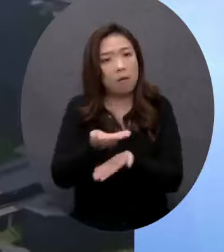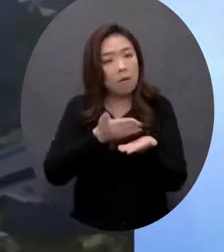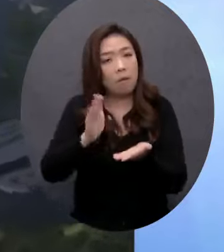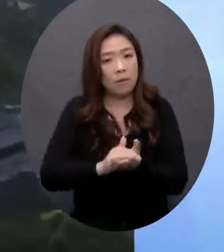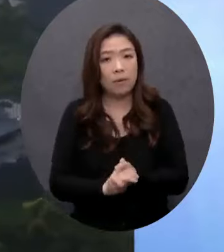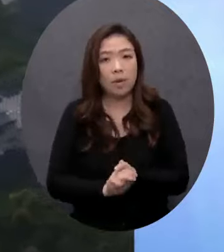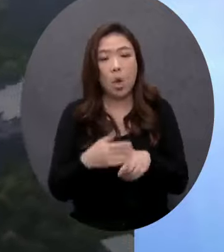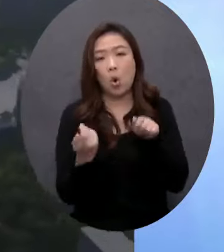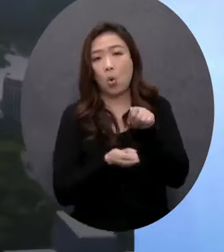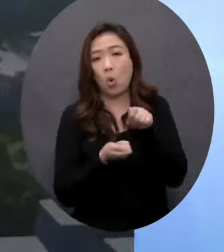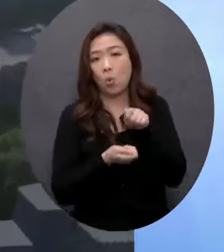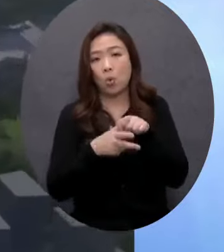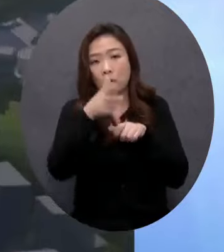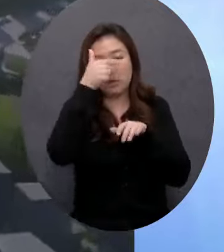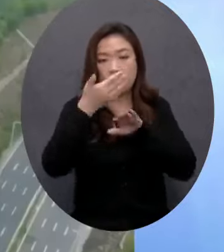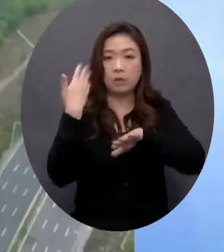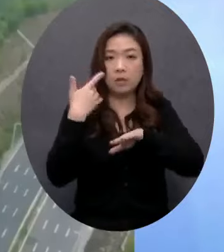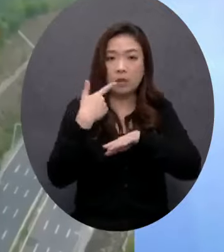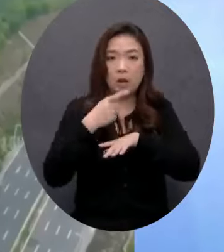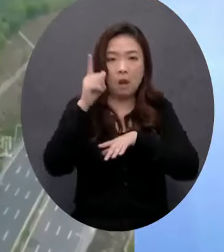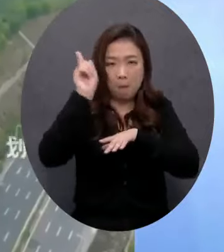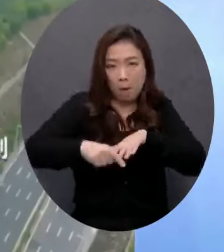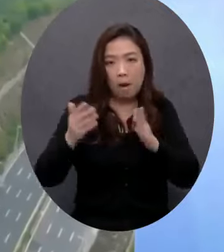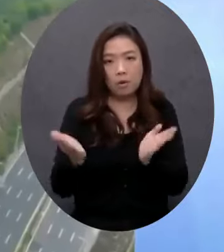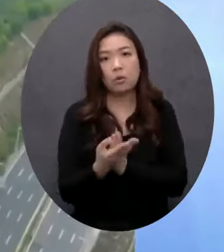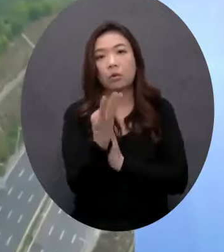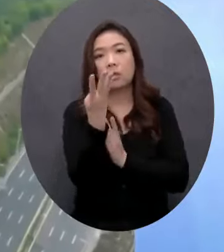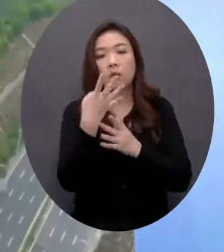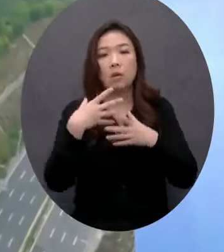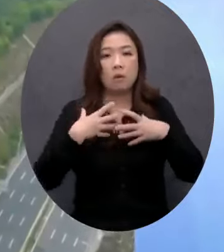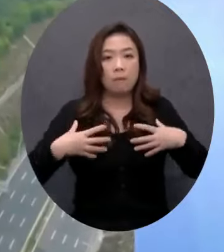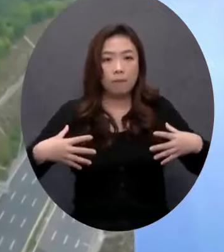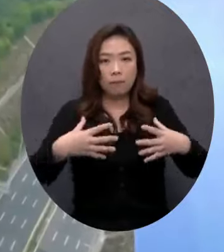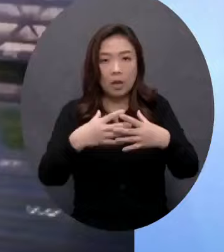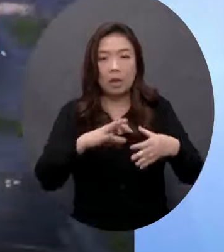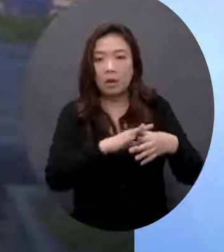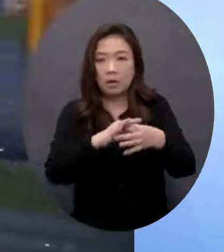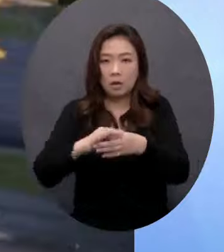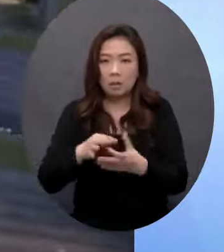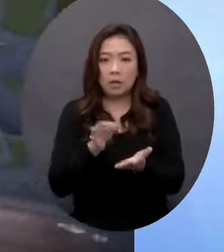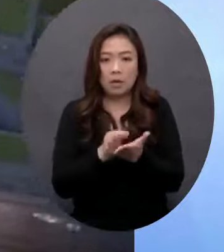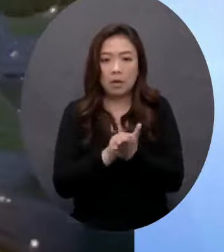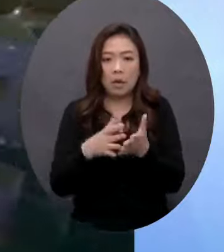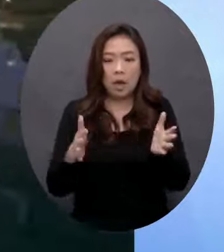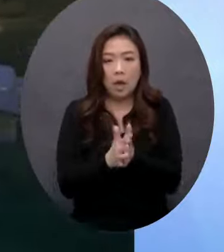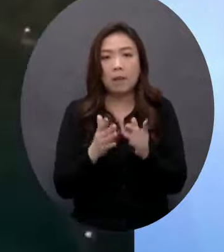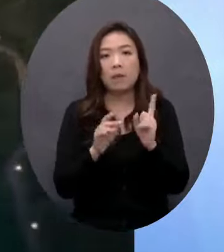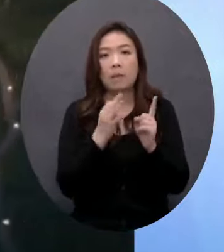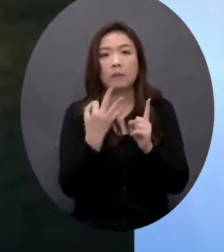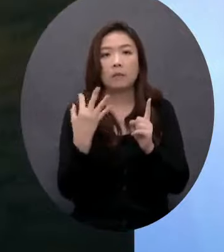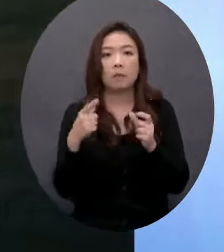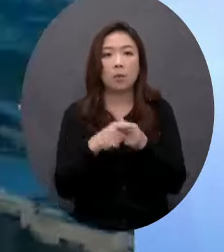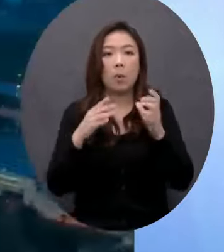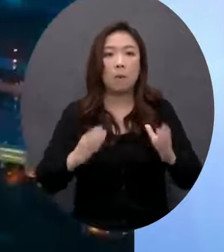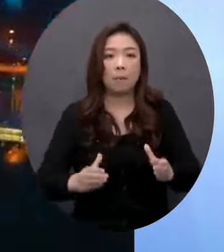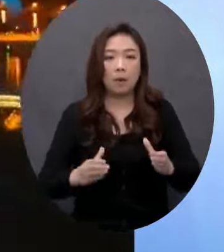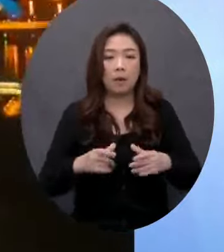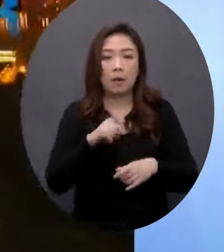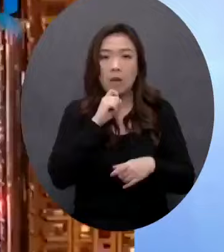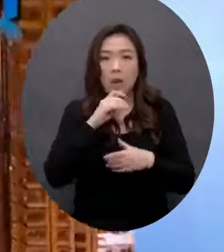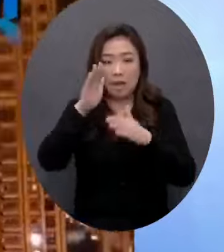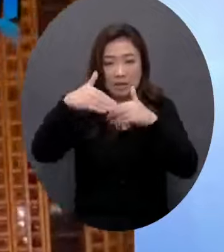罗湖区政府早前一口气推出四个集中连片区域，总用地规模133公顷，招商用